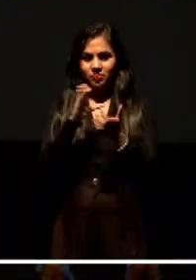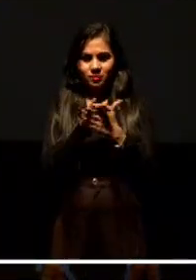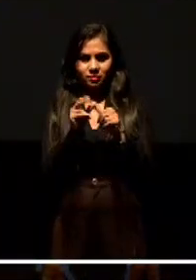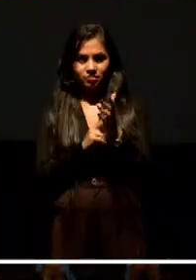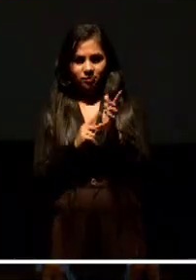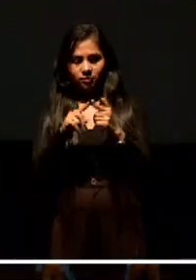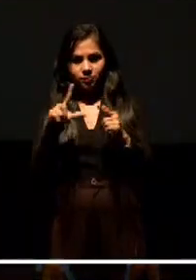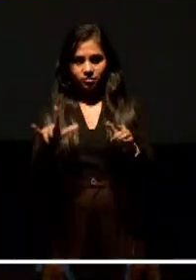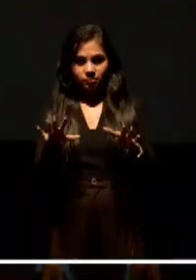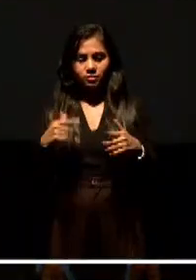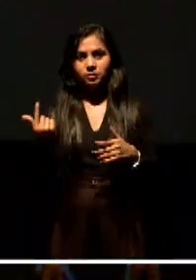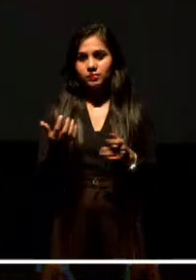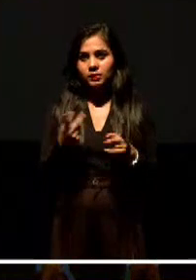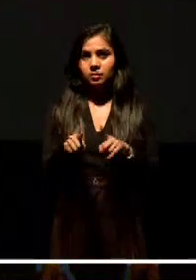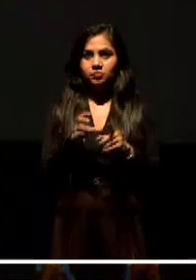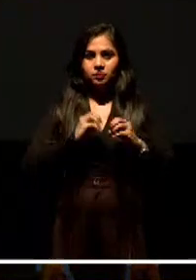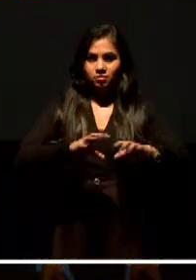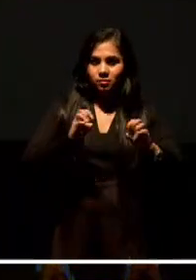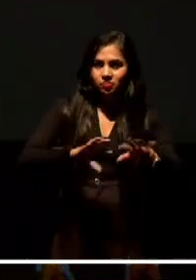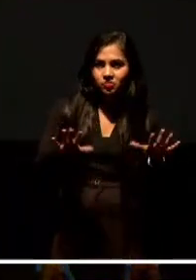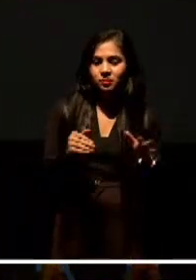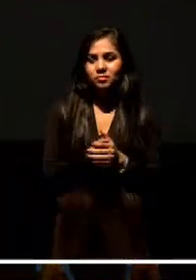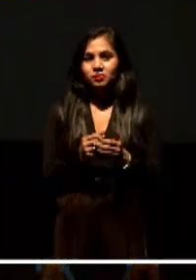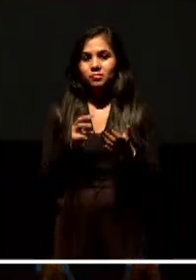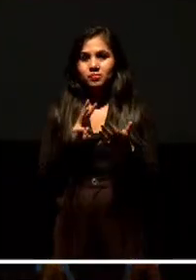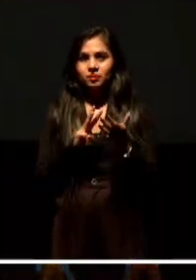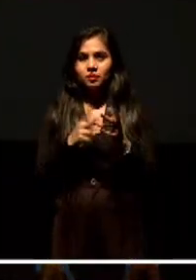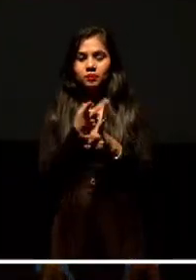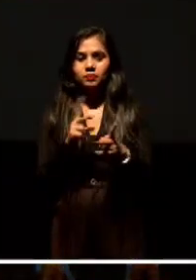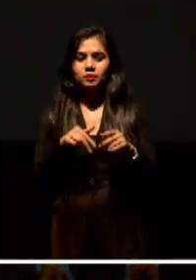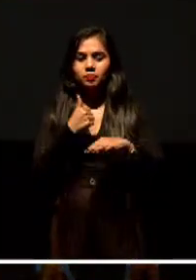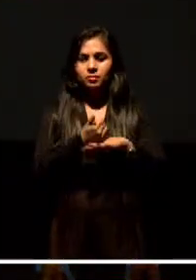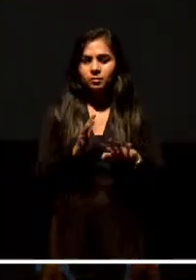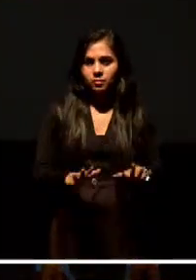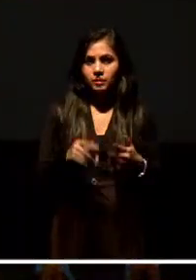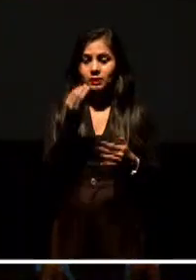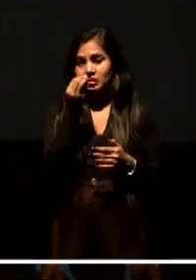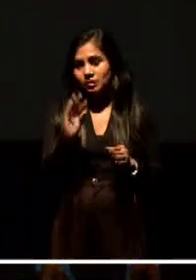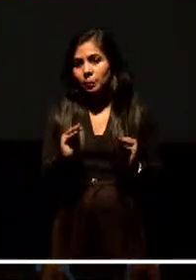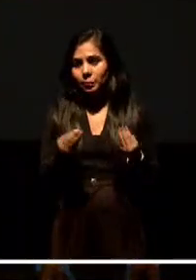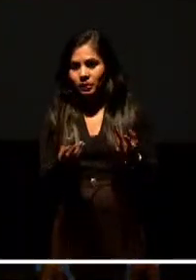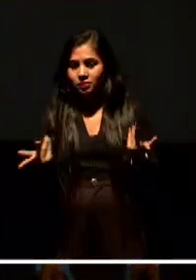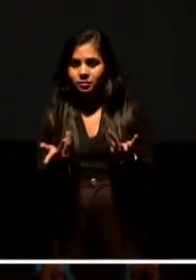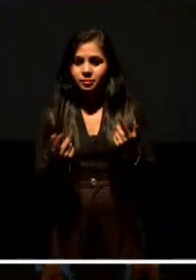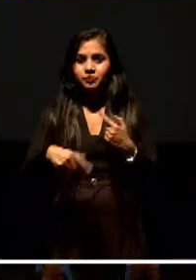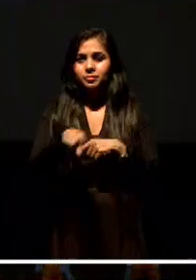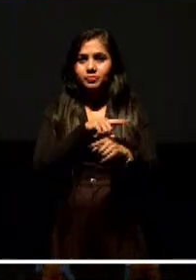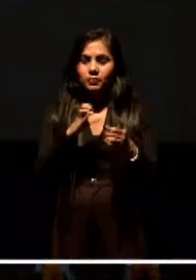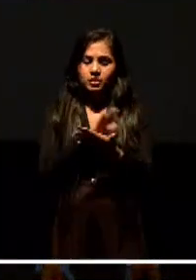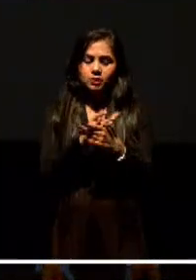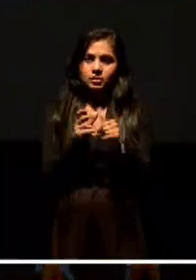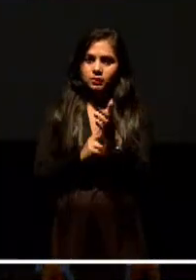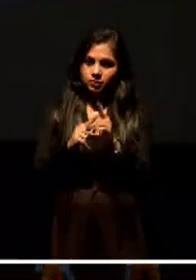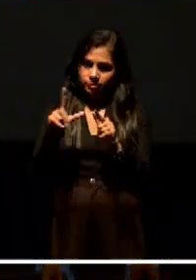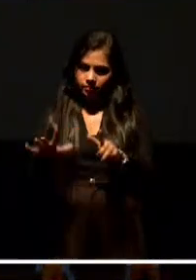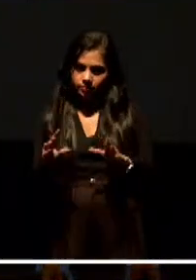हैं कि अपना डिस्ट्रीब्यूशन नेटवर्क बना देते हैं, अपनी संस्था की ओर से करने लगते हैं। इससे अच्छा है कि हमारा जो मार्केटिंग चैनल्स हैं, वो